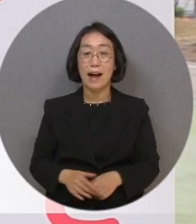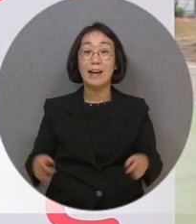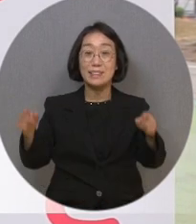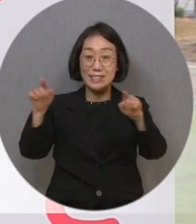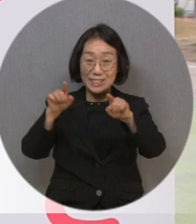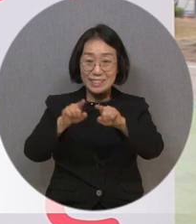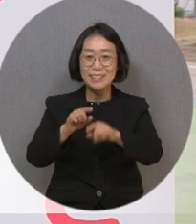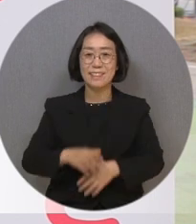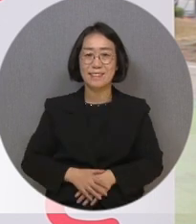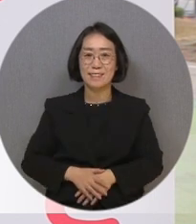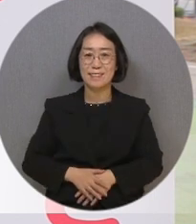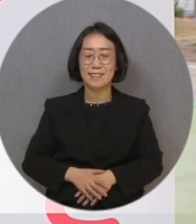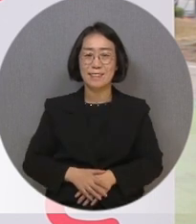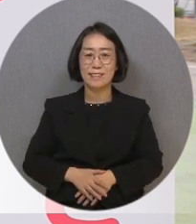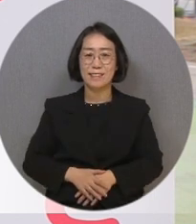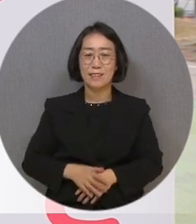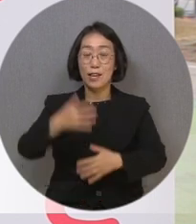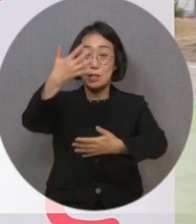함께